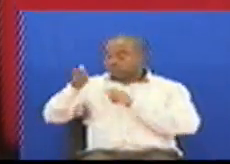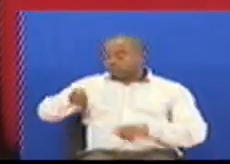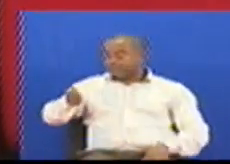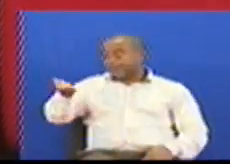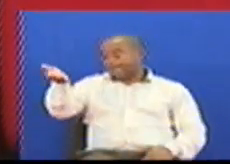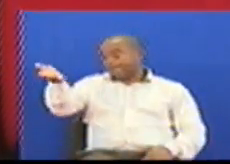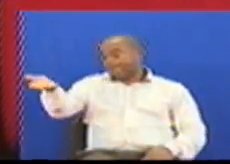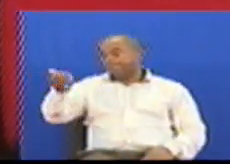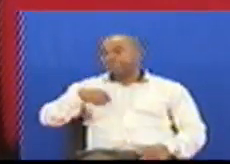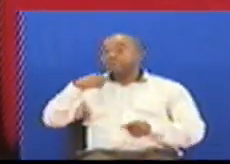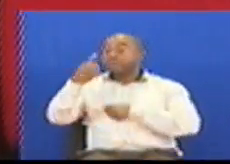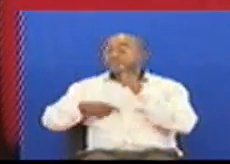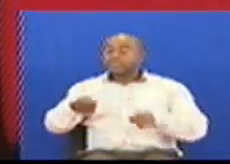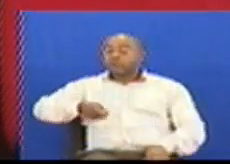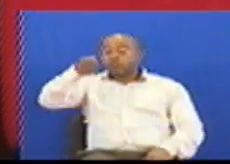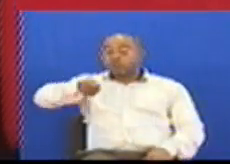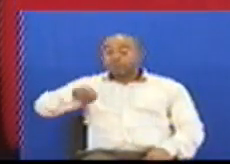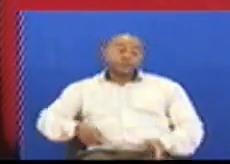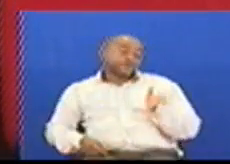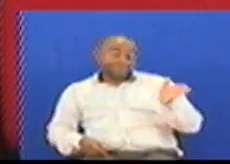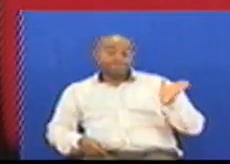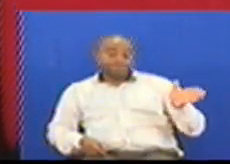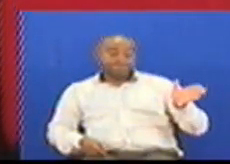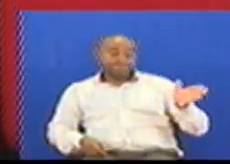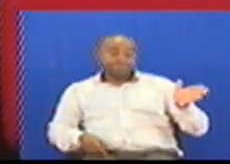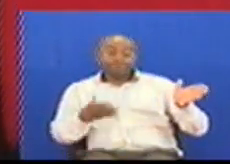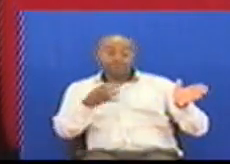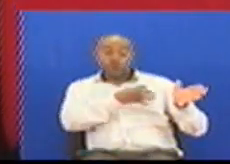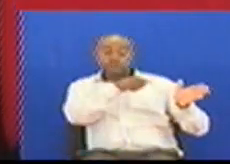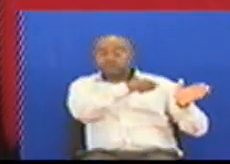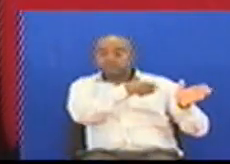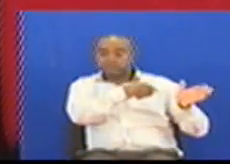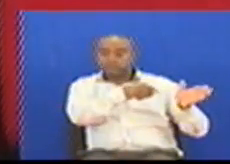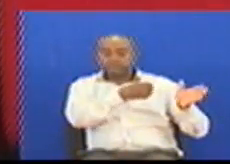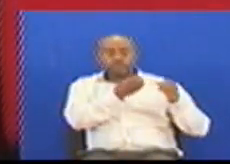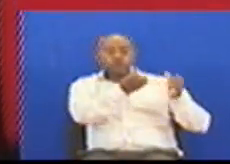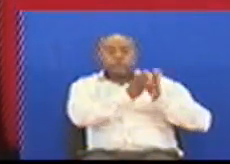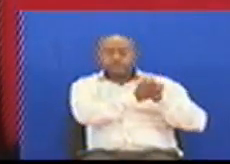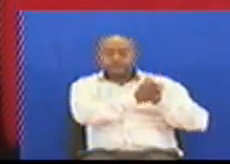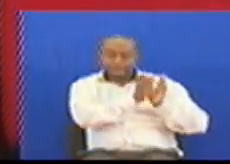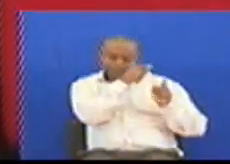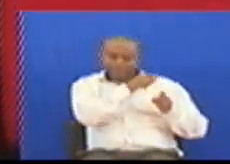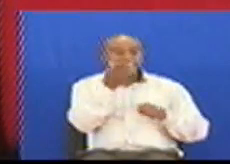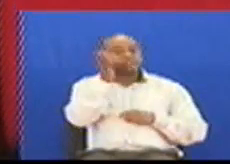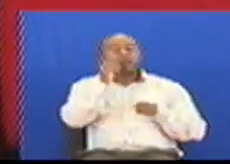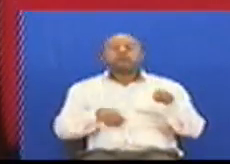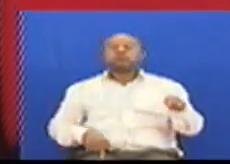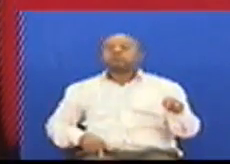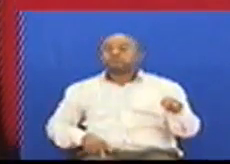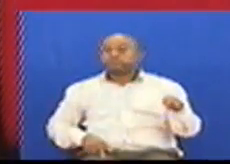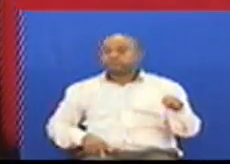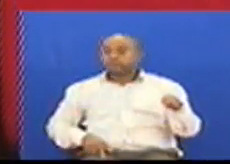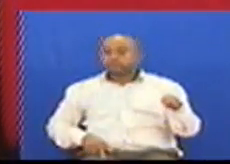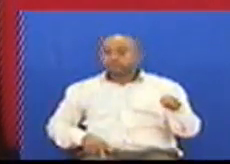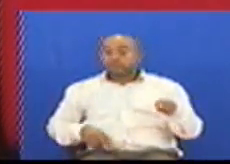mheshimiwa waziri na kutoa shukrani za dhati kwake yeye na serikali kwa ujumla. Serikali